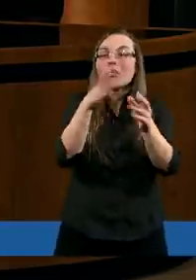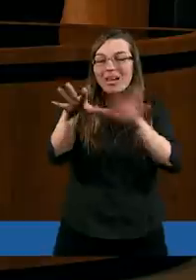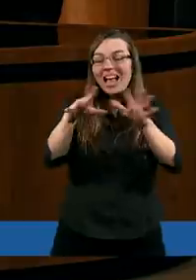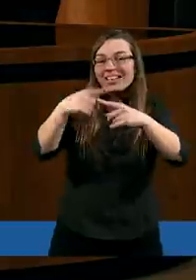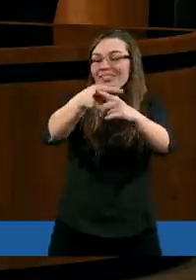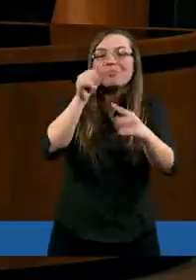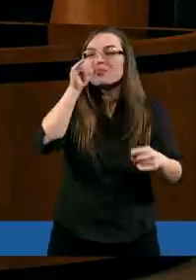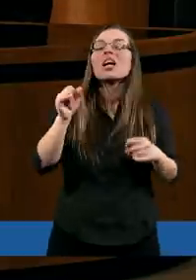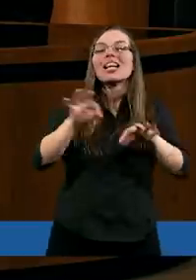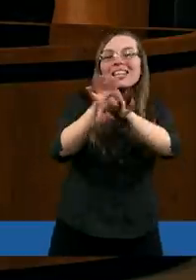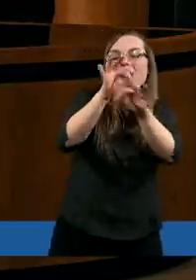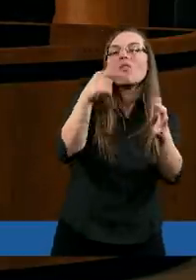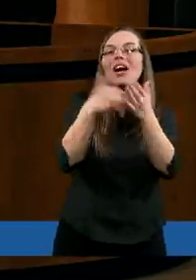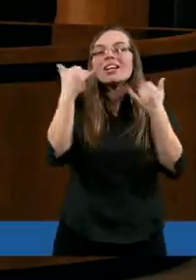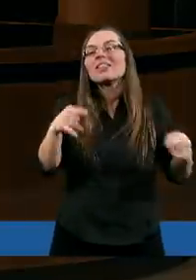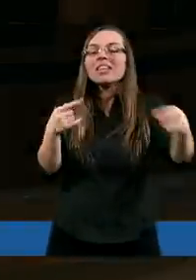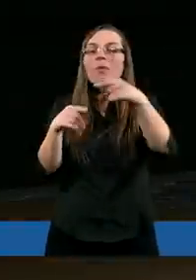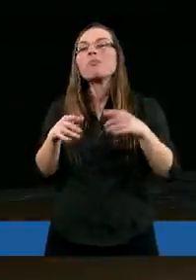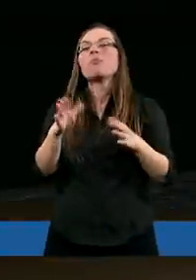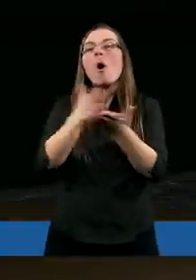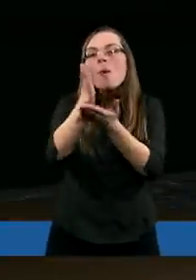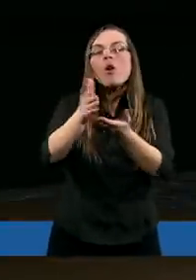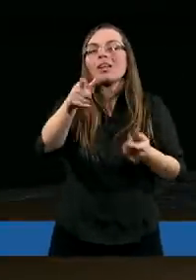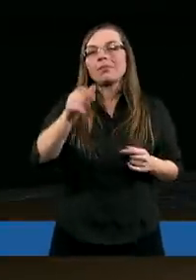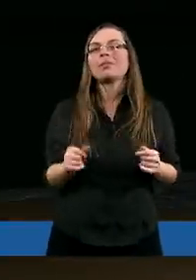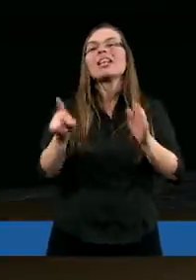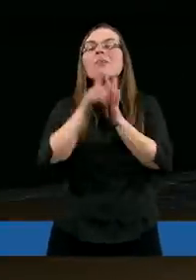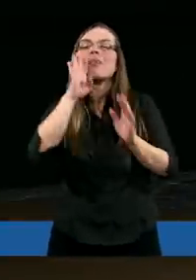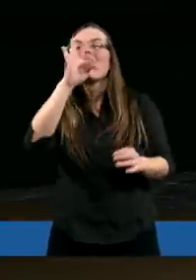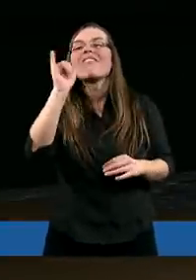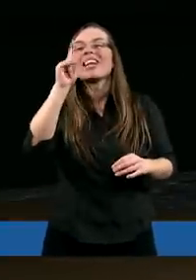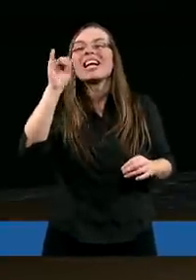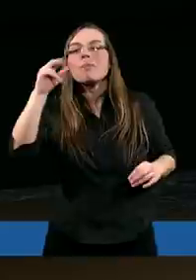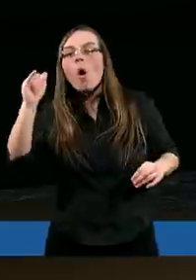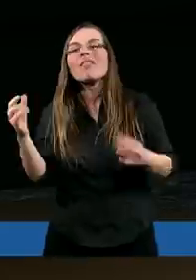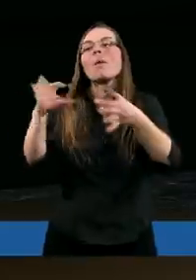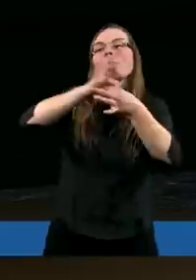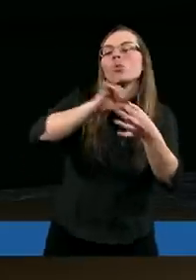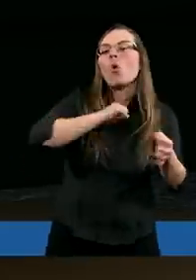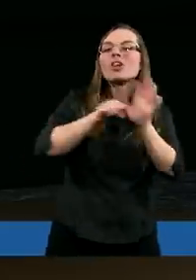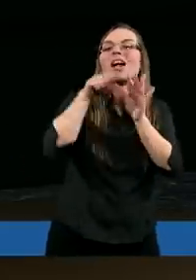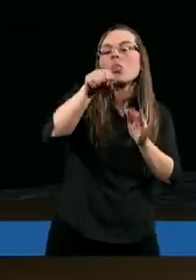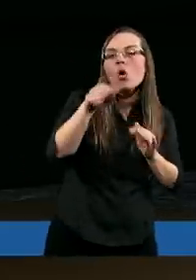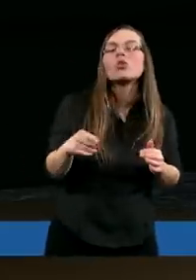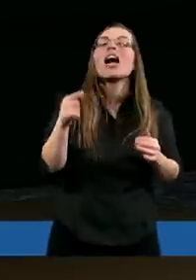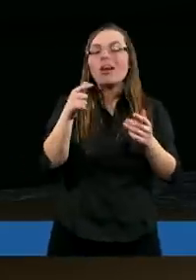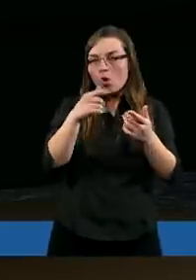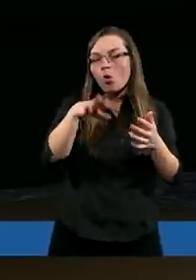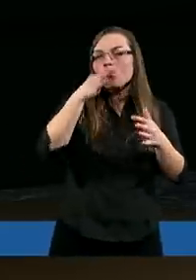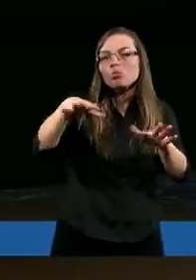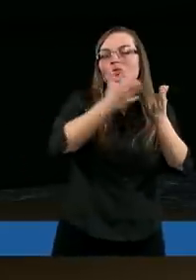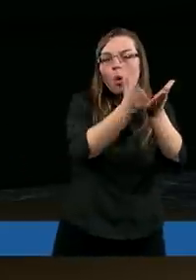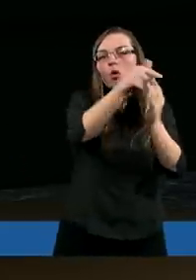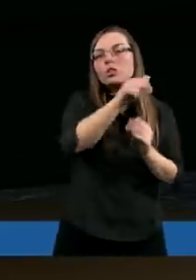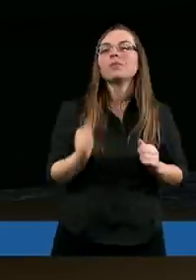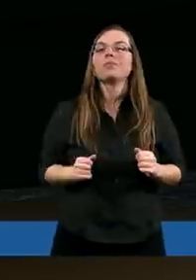miejsc, a skierował ich do Macedonii. Tak było, gdy Filipowi powiedział, przyłącz się do tego wozu.